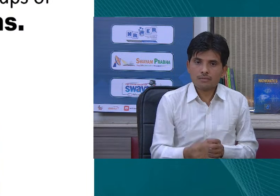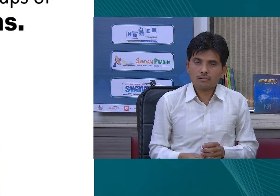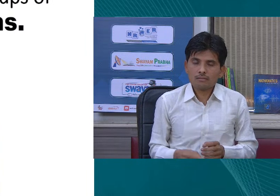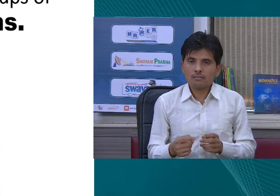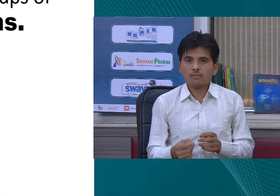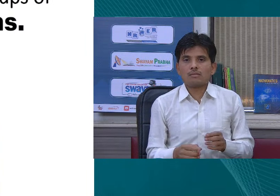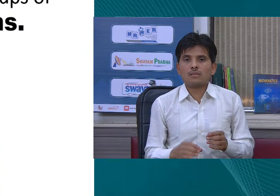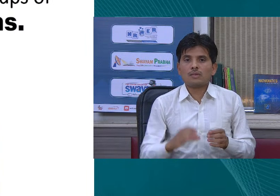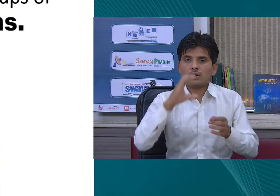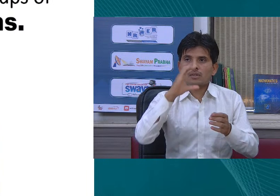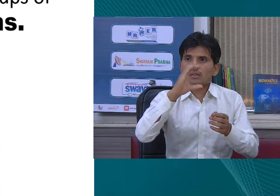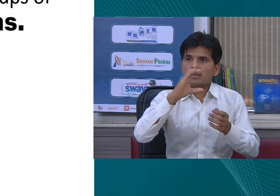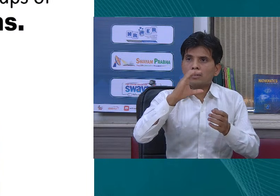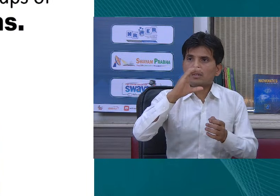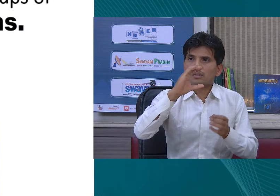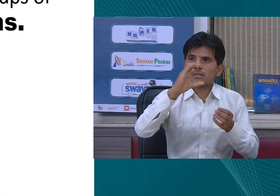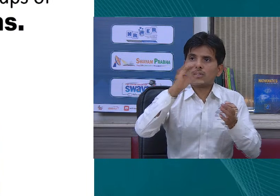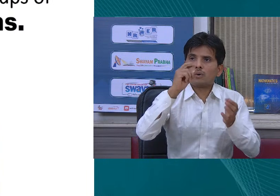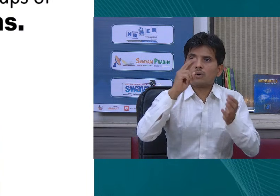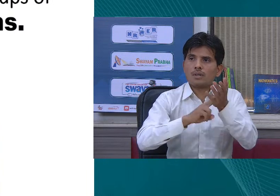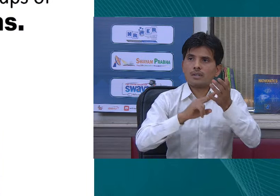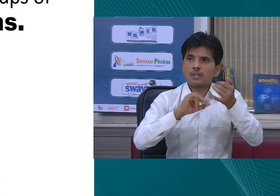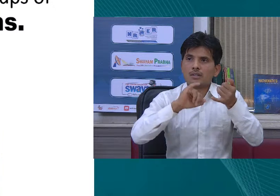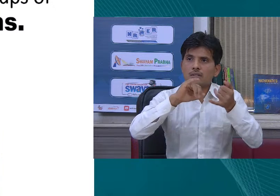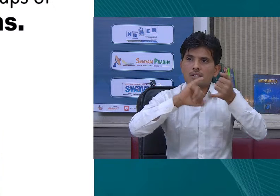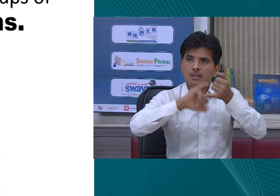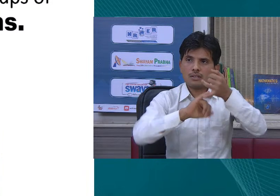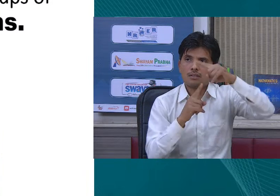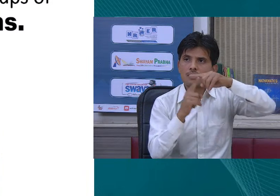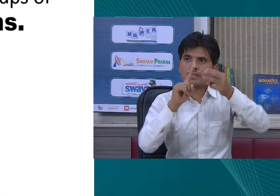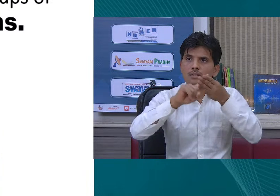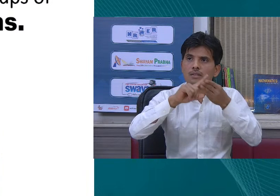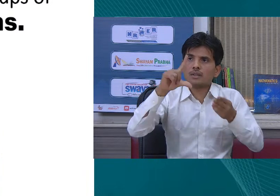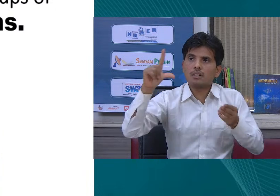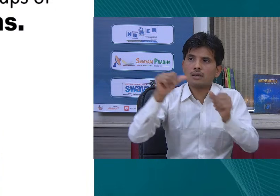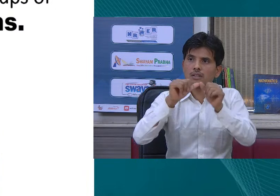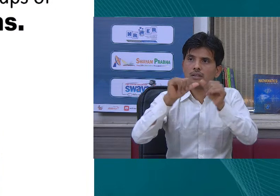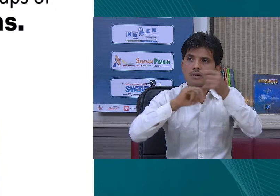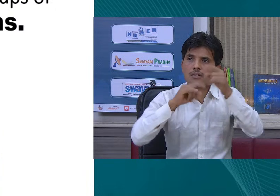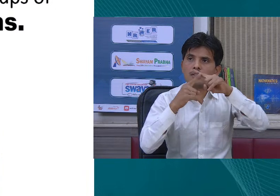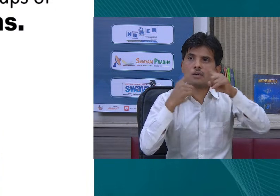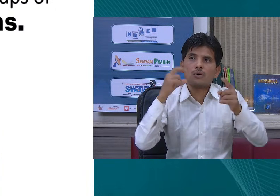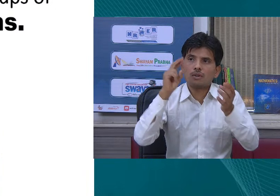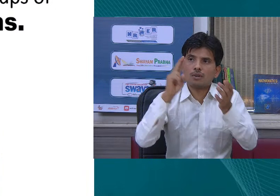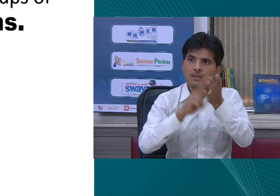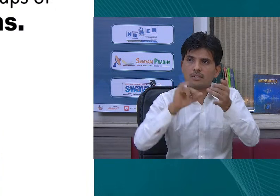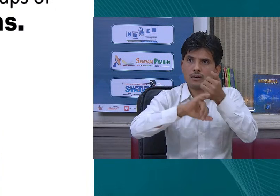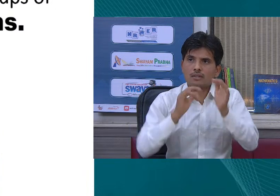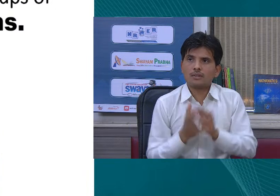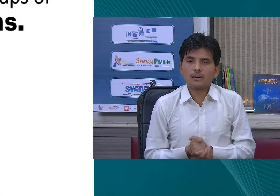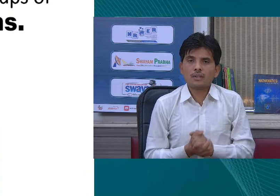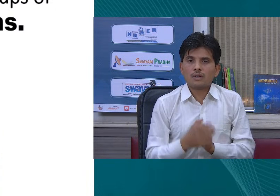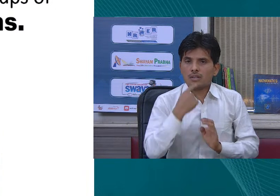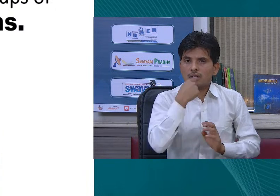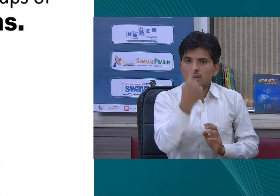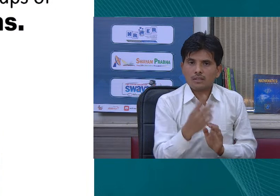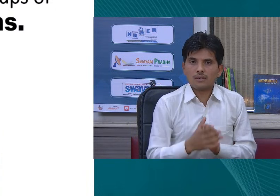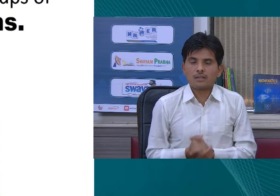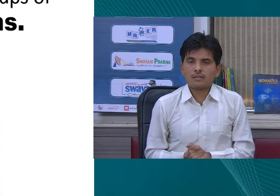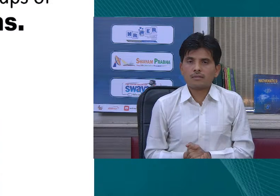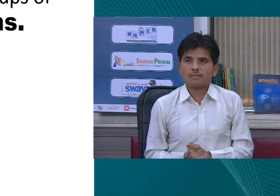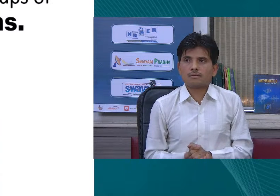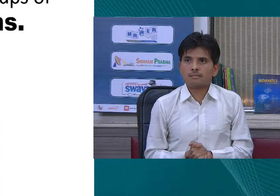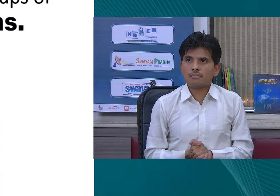called constellations. So जब group of stars, तारे, जब कोई particular pattern बनाते हैं, हम उनको constellation